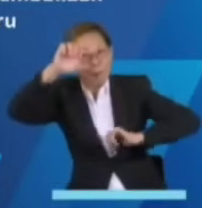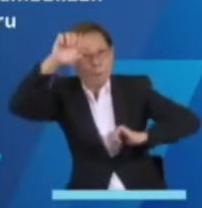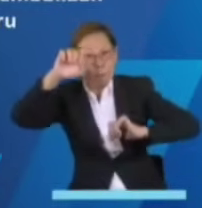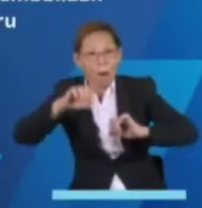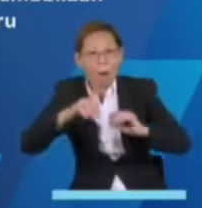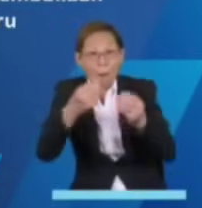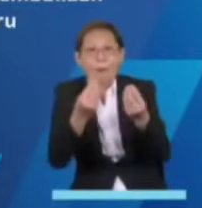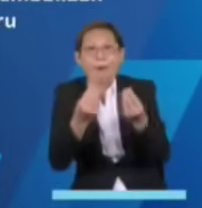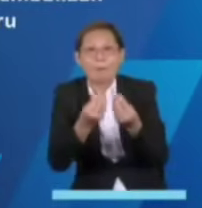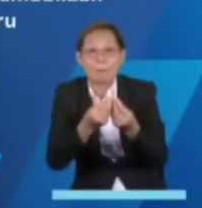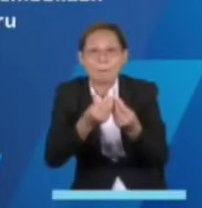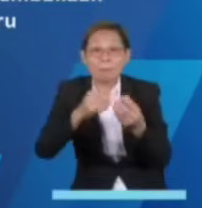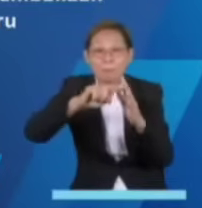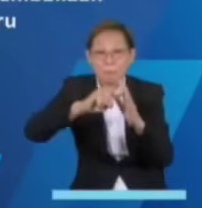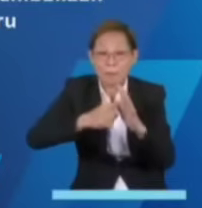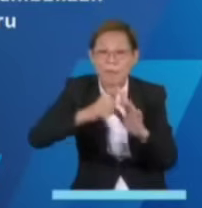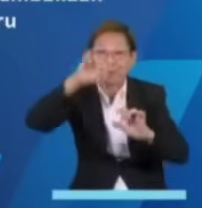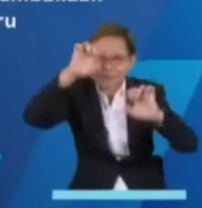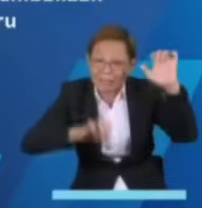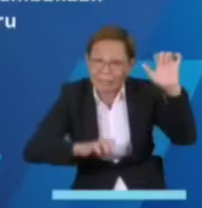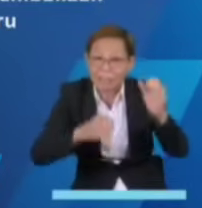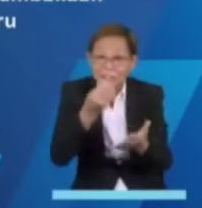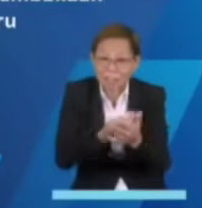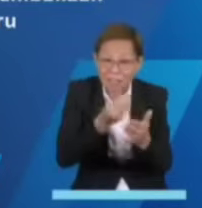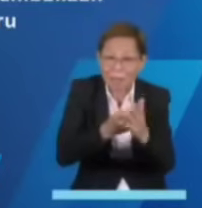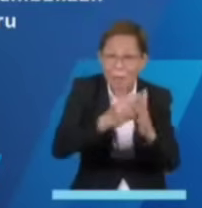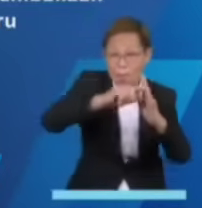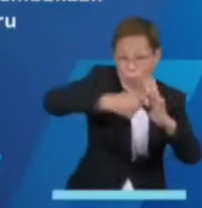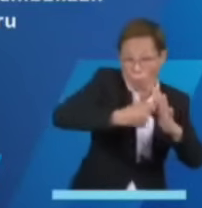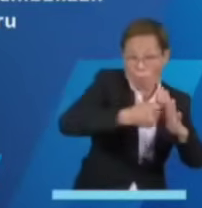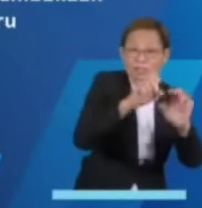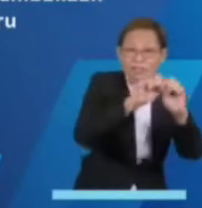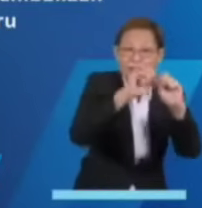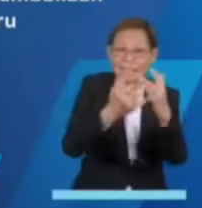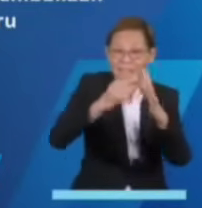tambahan syarikat pemula niaga mencecah